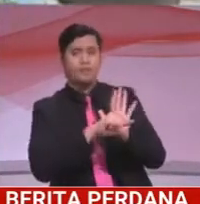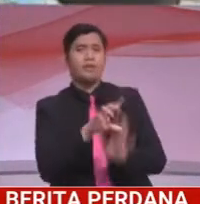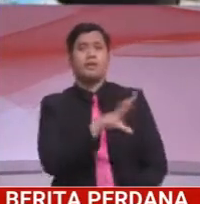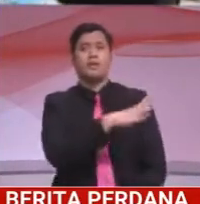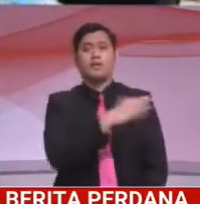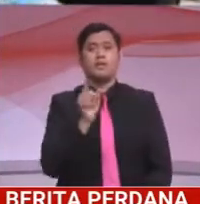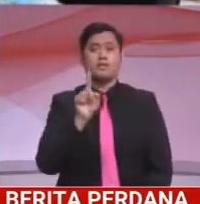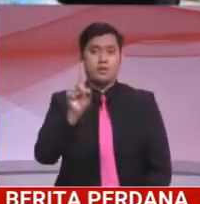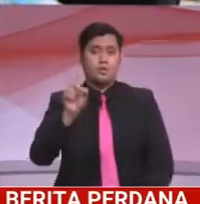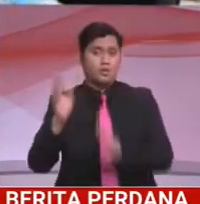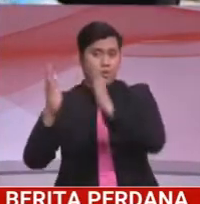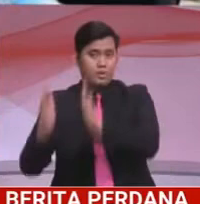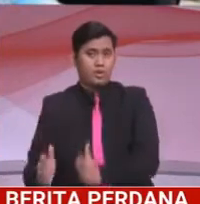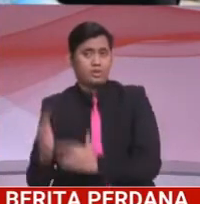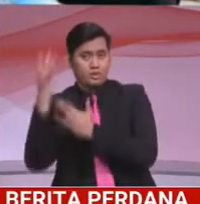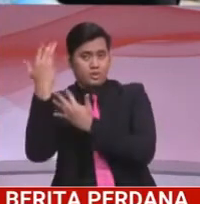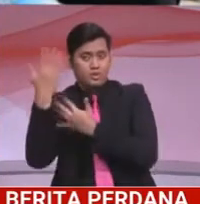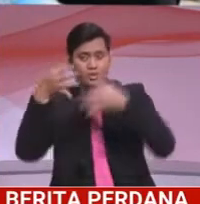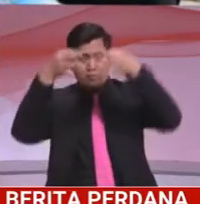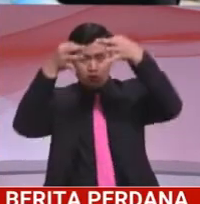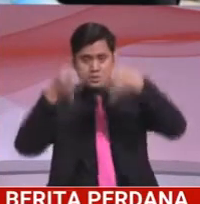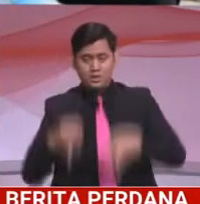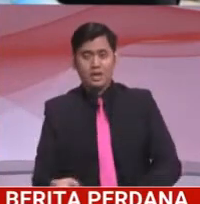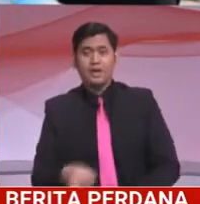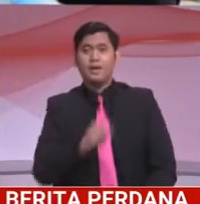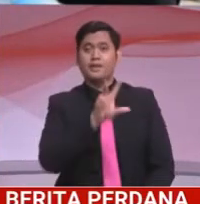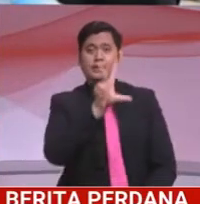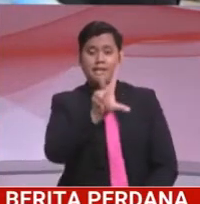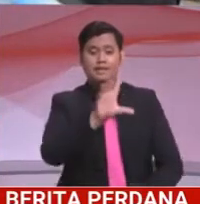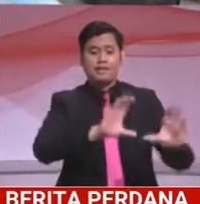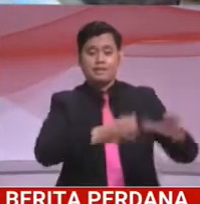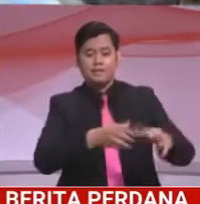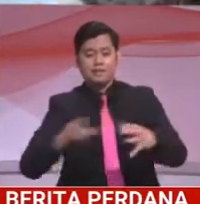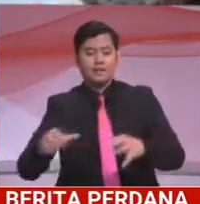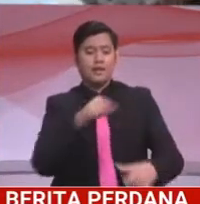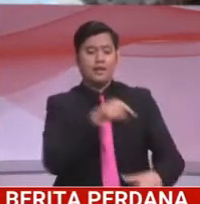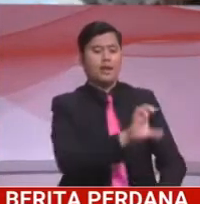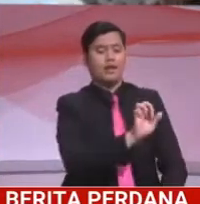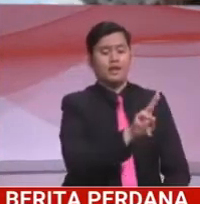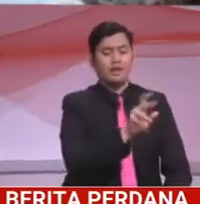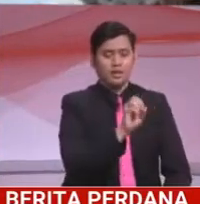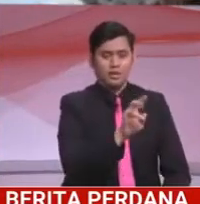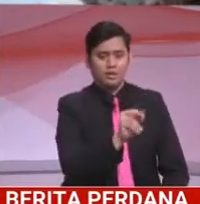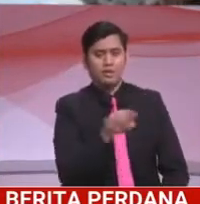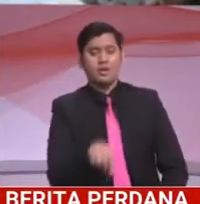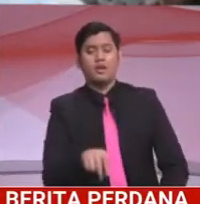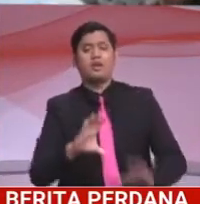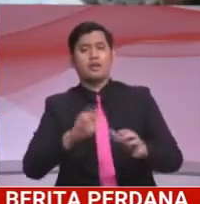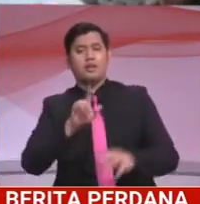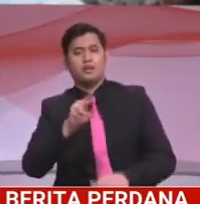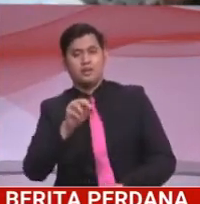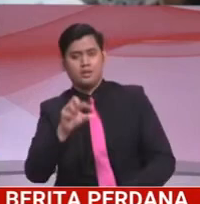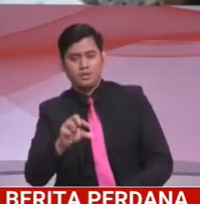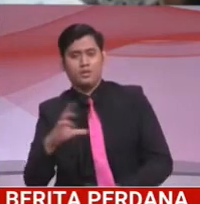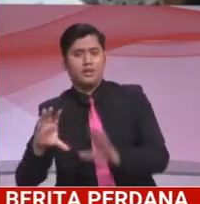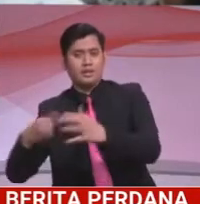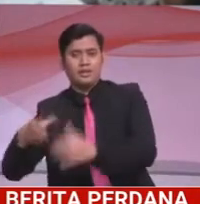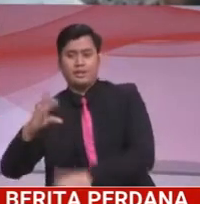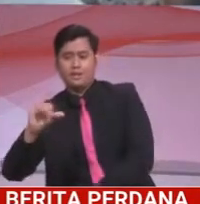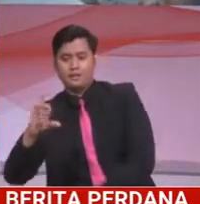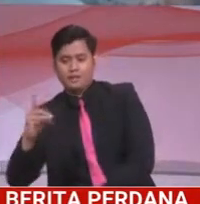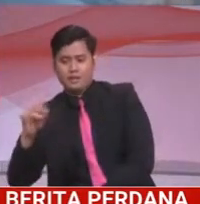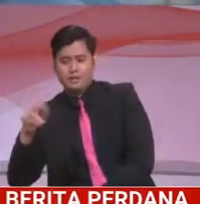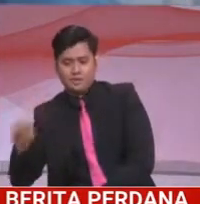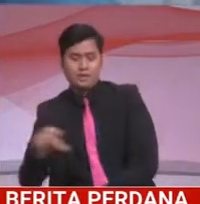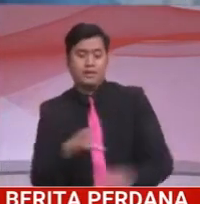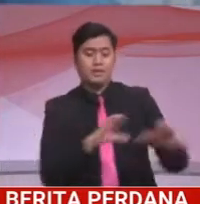menunggu keputusan tiga lagi kelas the adalah cluster aeroklas lengkok dan cluster Gading Cluster Aero melibatkan